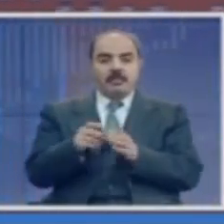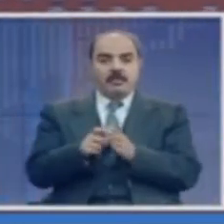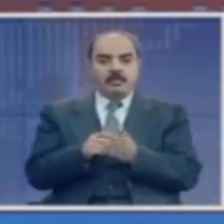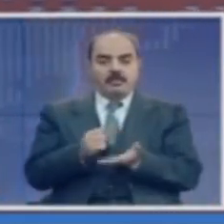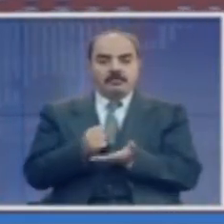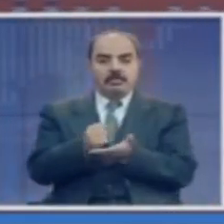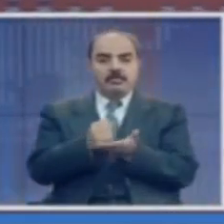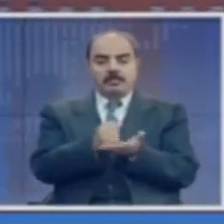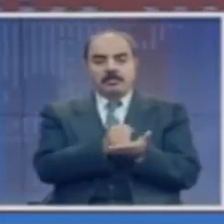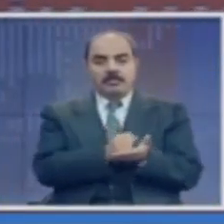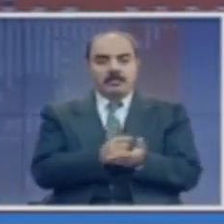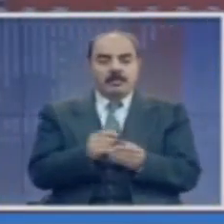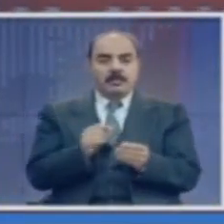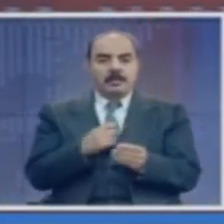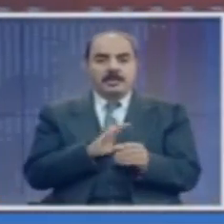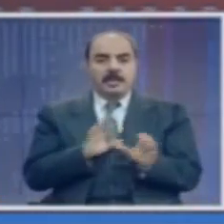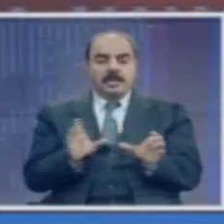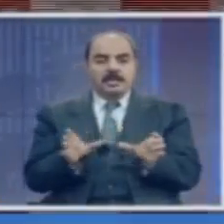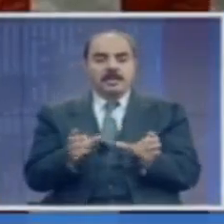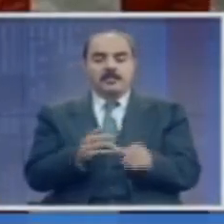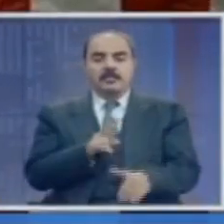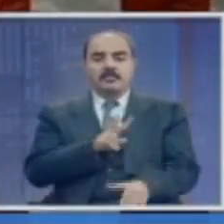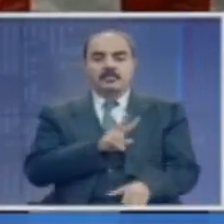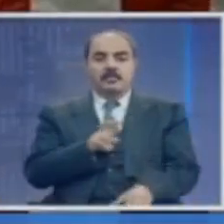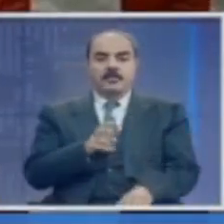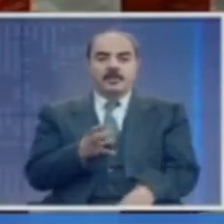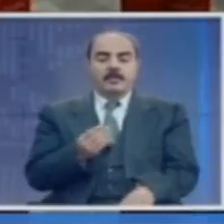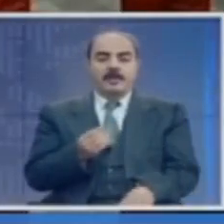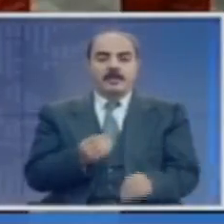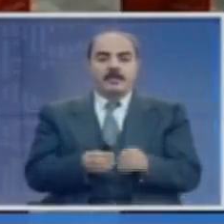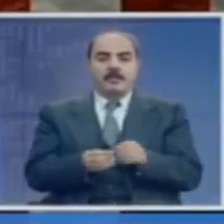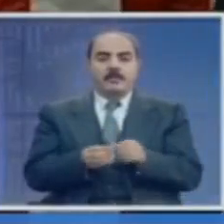قانون للسياسة الدفاعية بقيمة